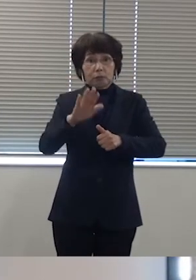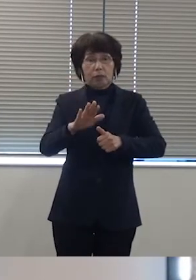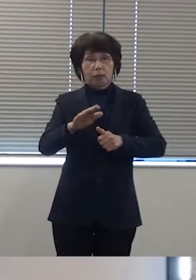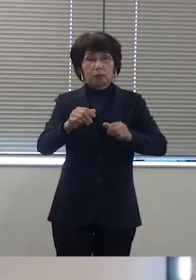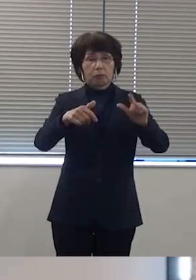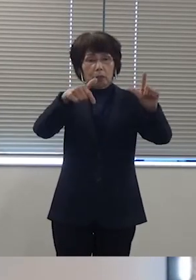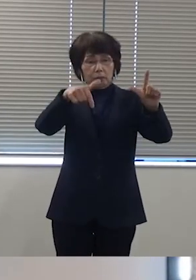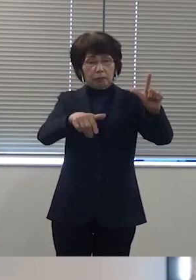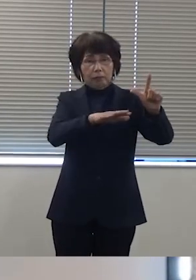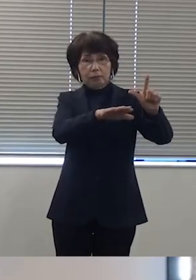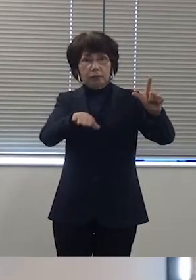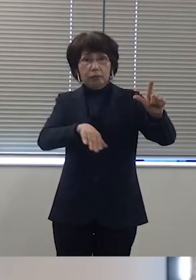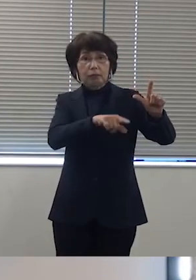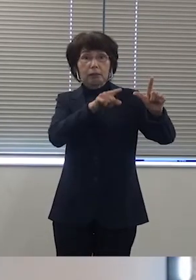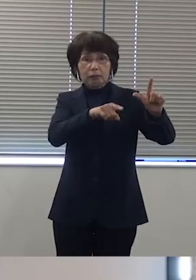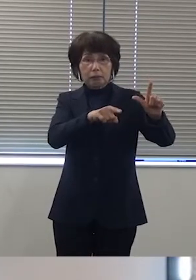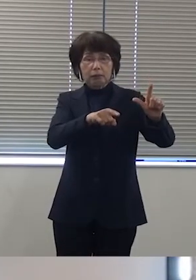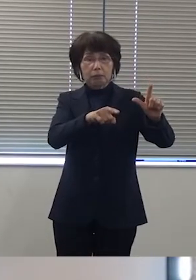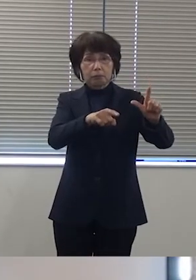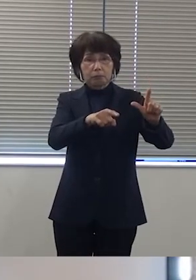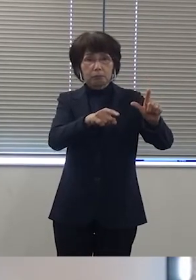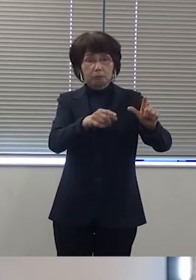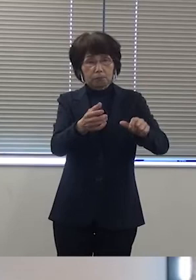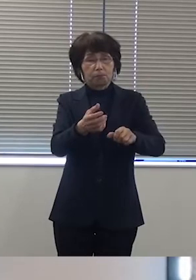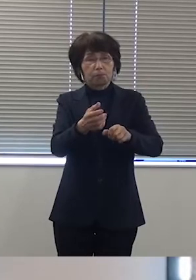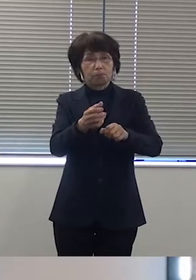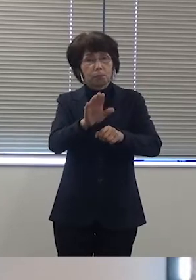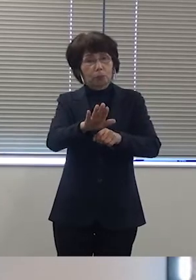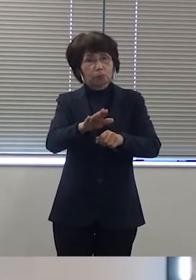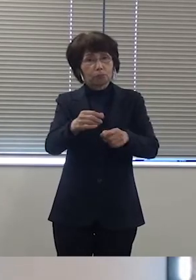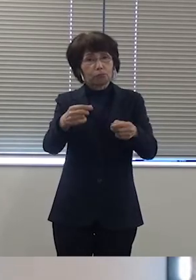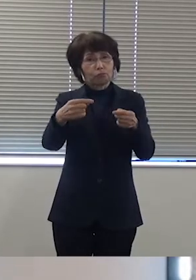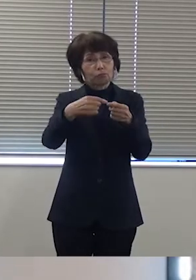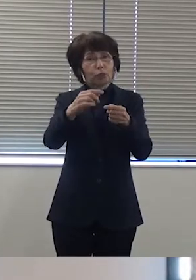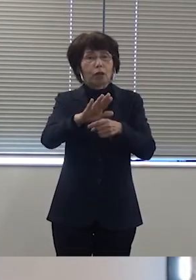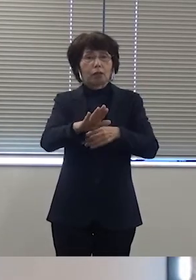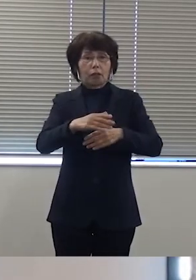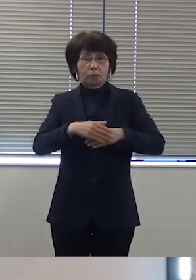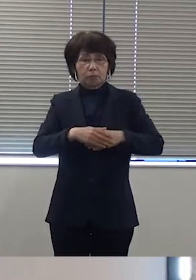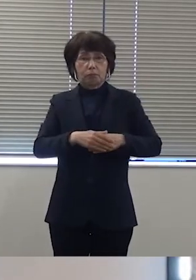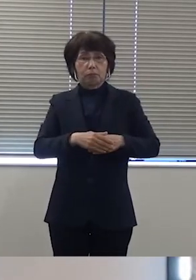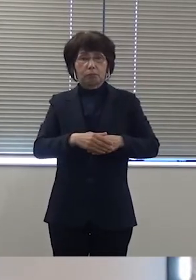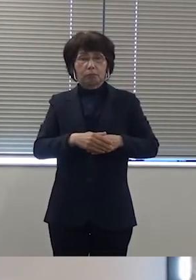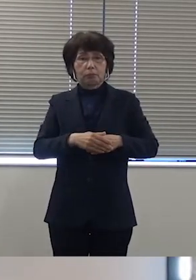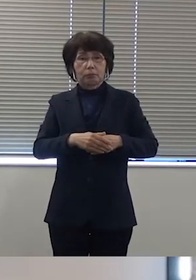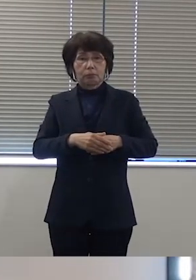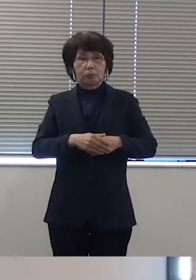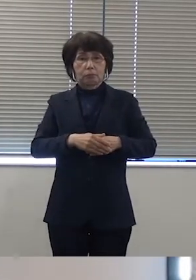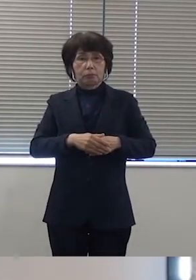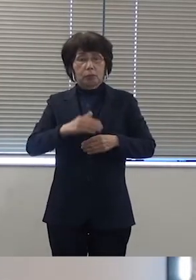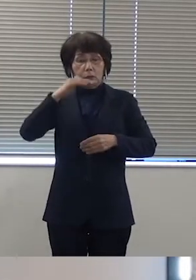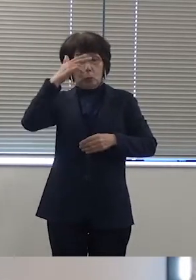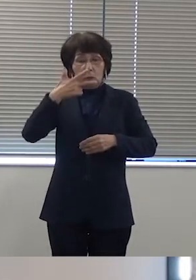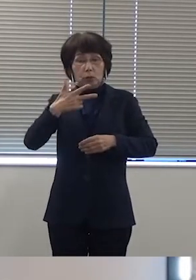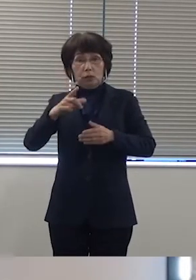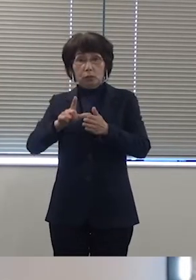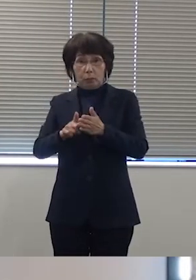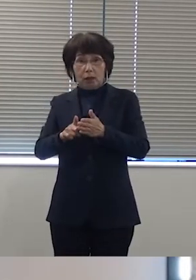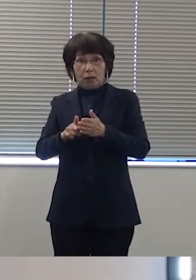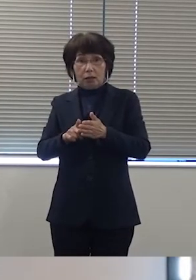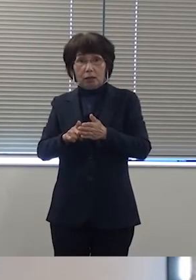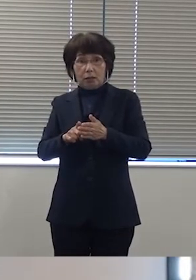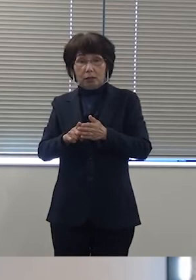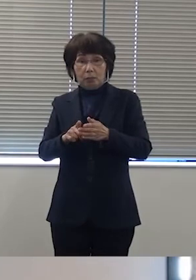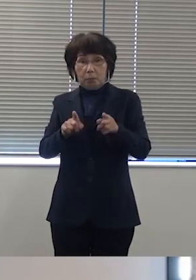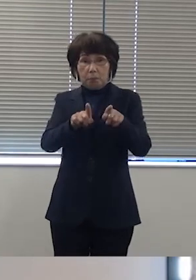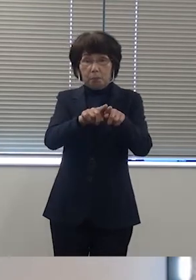ノピンの上の治療にも若干あるんですが、今の弱から、いわゆる誘客、観光の誘客